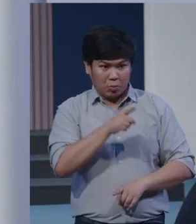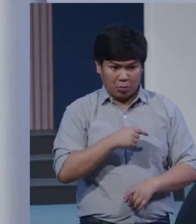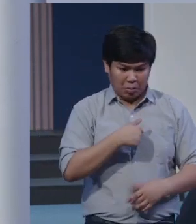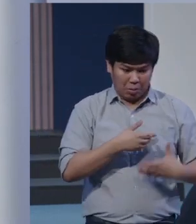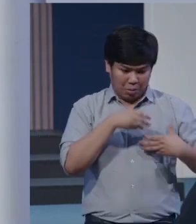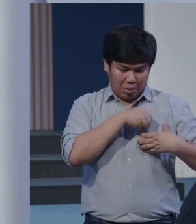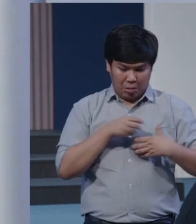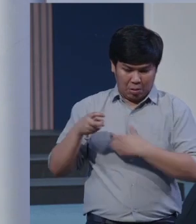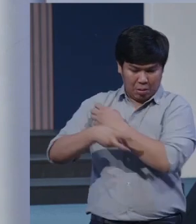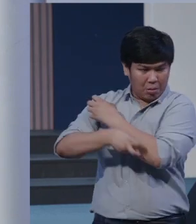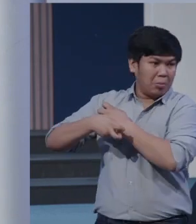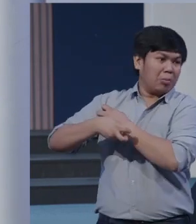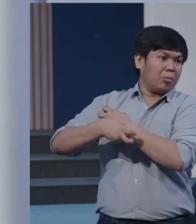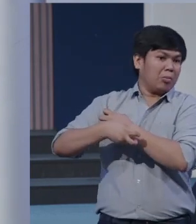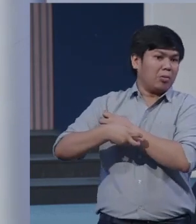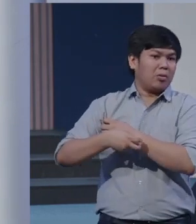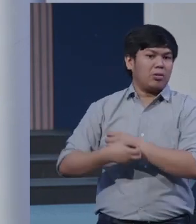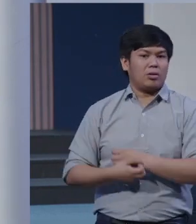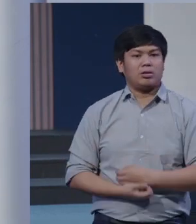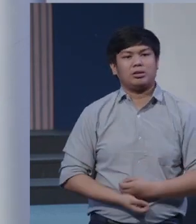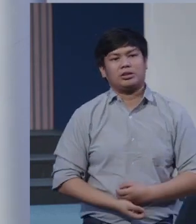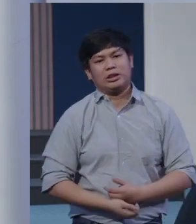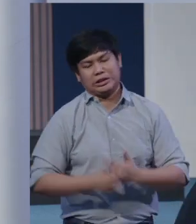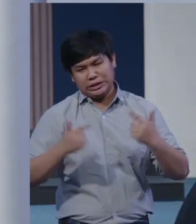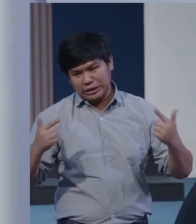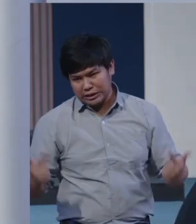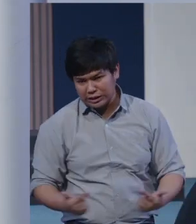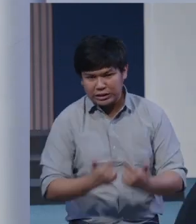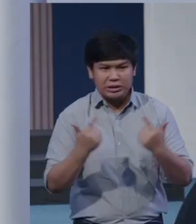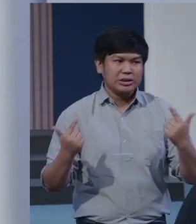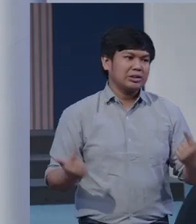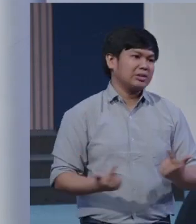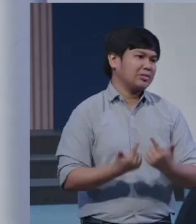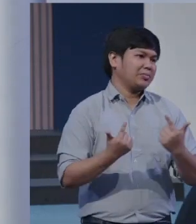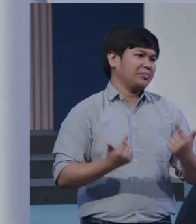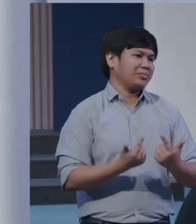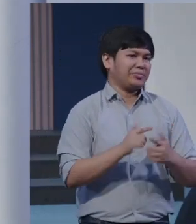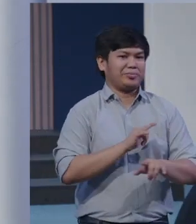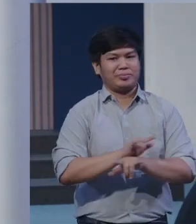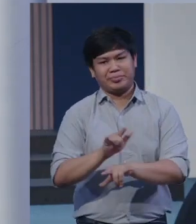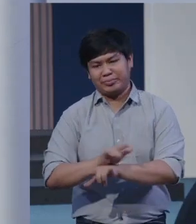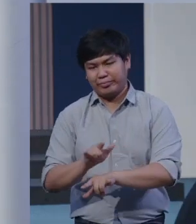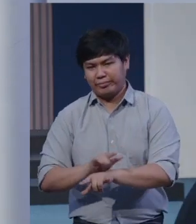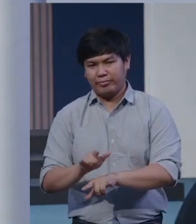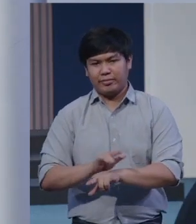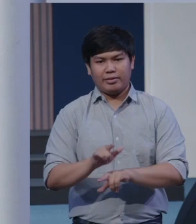that people do and Sin thereby leviticus